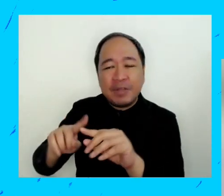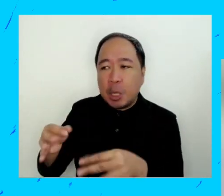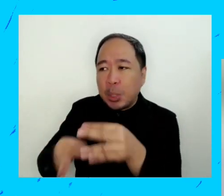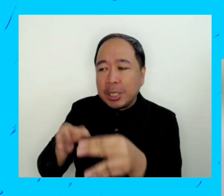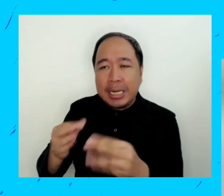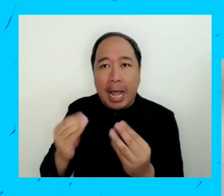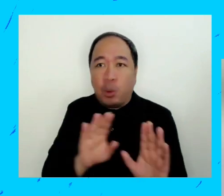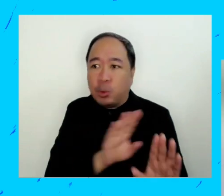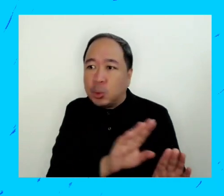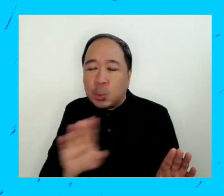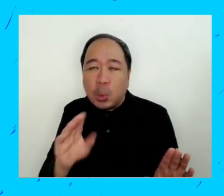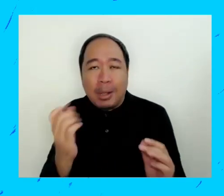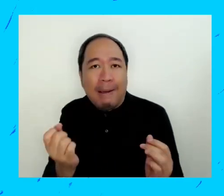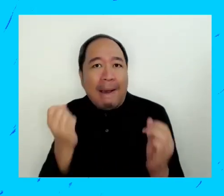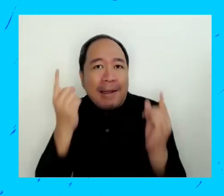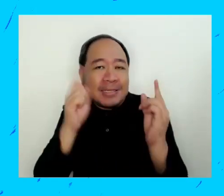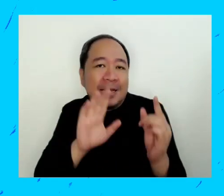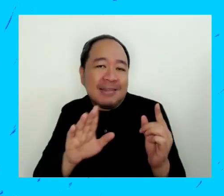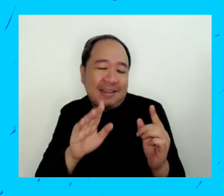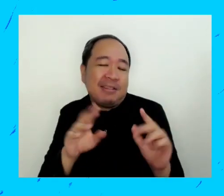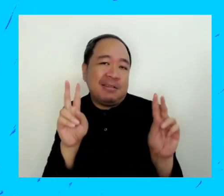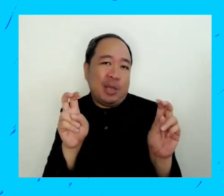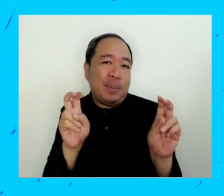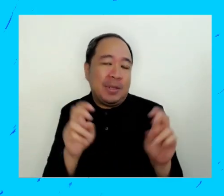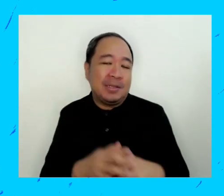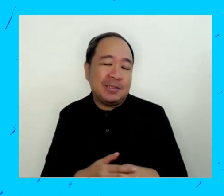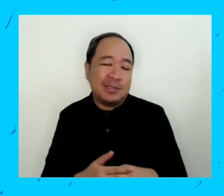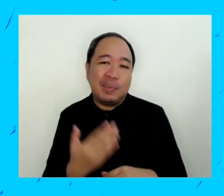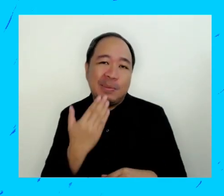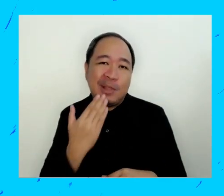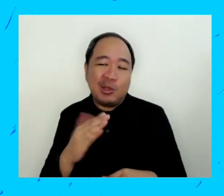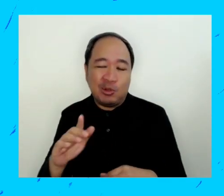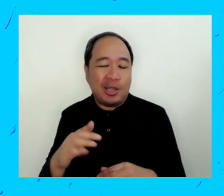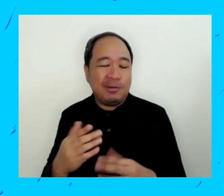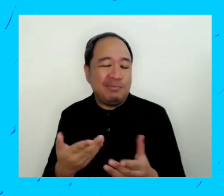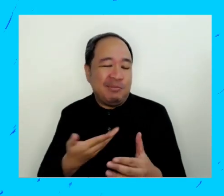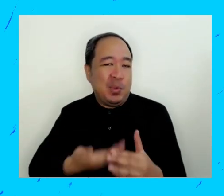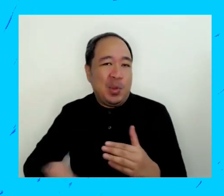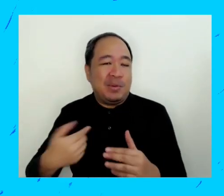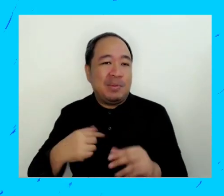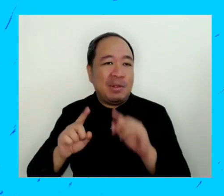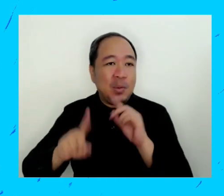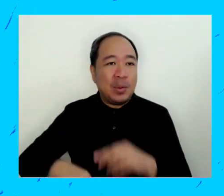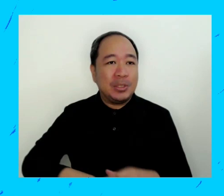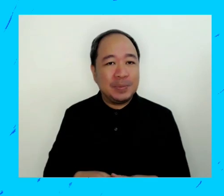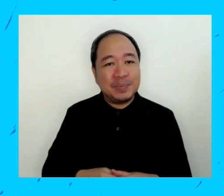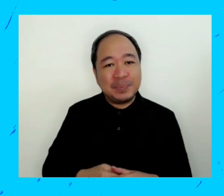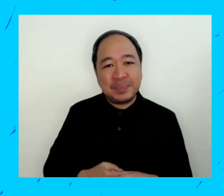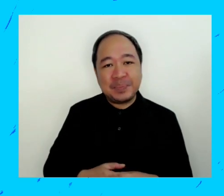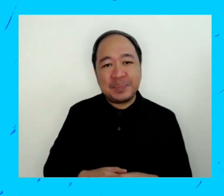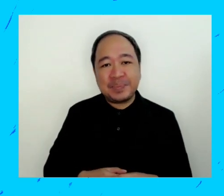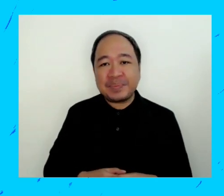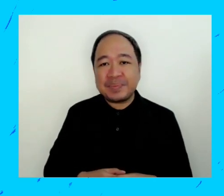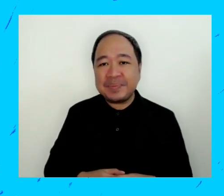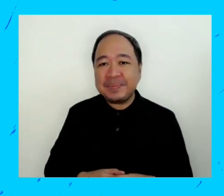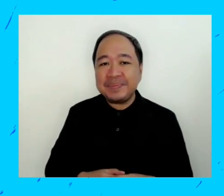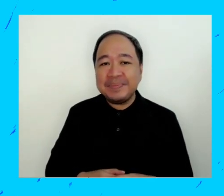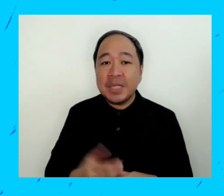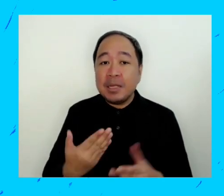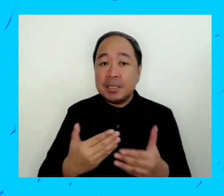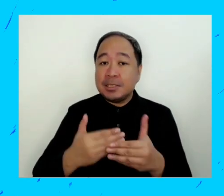capacités de compréhension. Merci de me donner l'occasion de répondre à cette question.